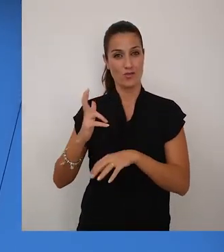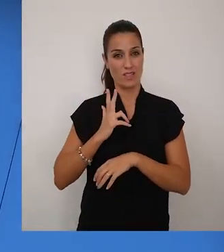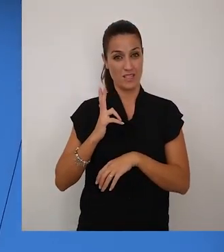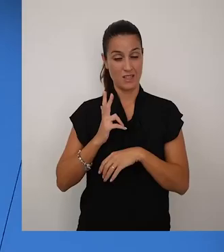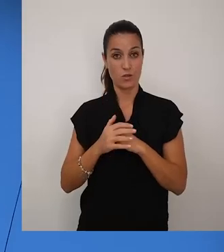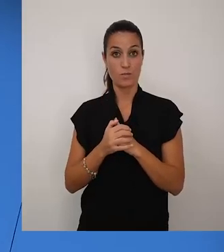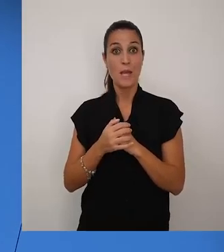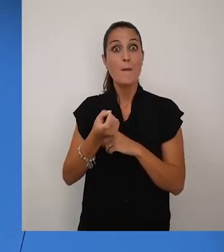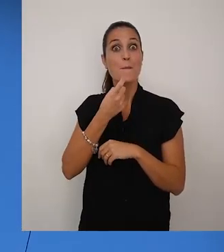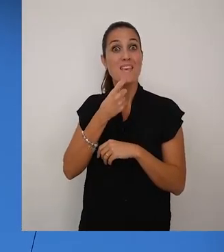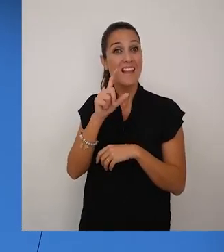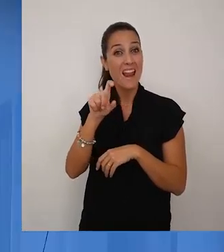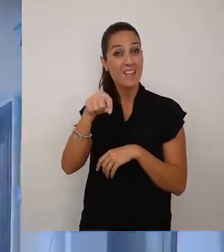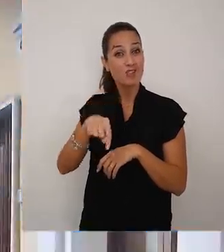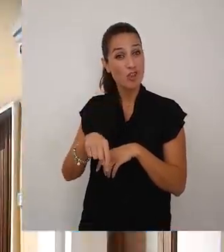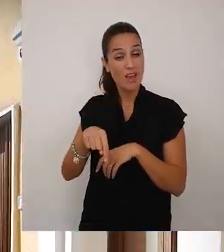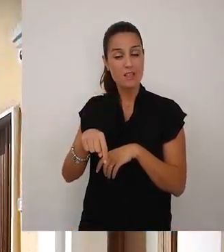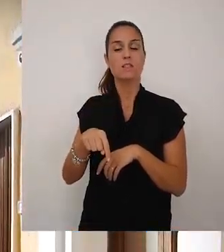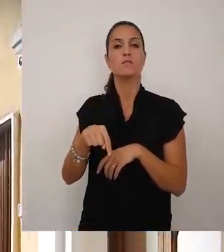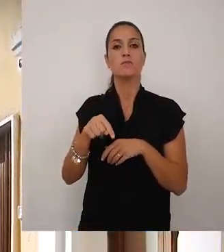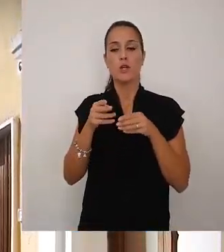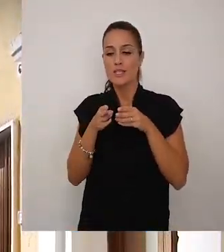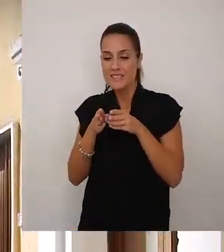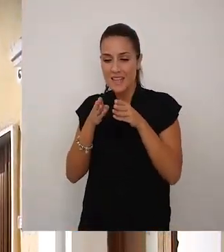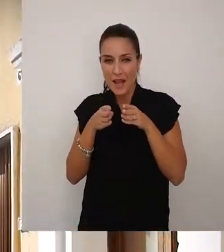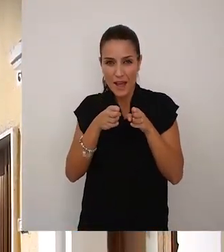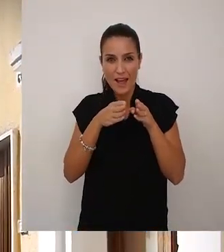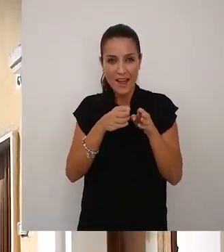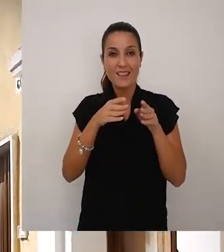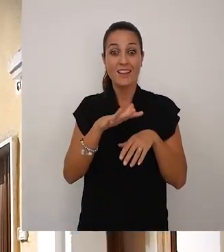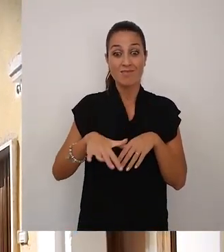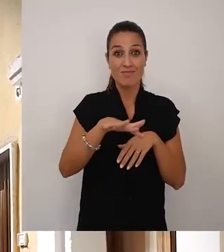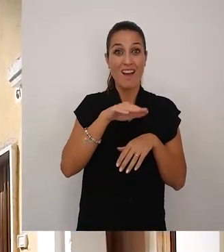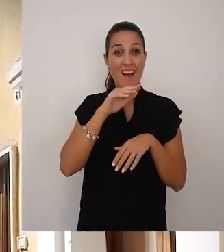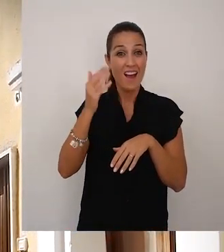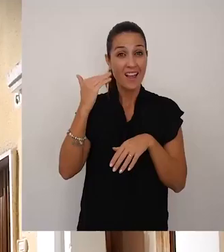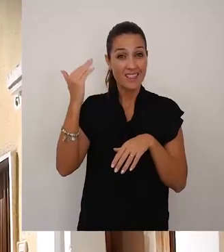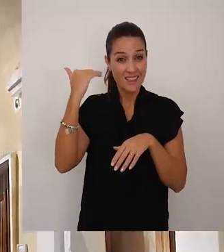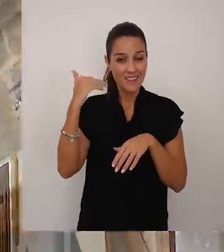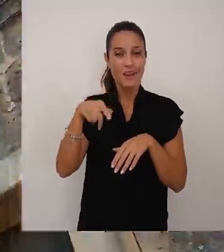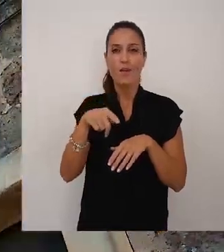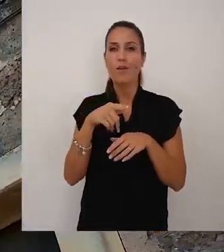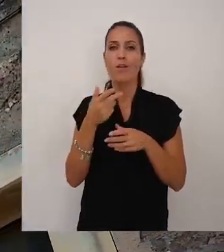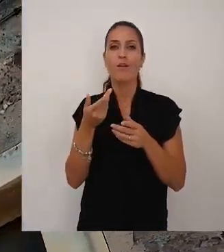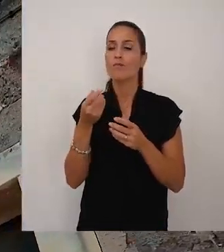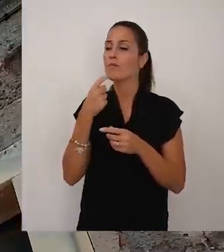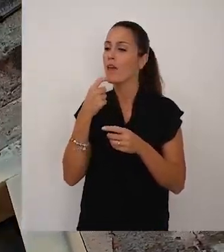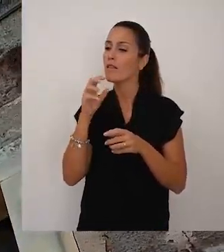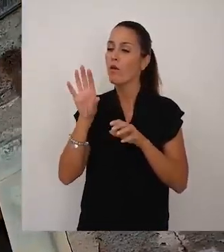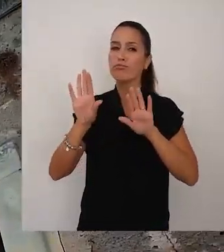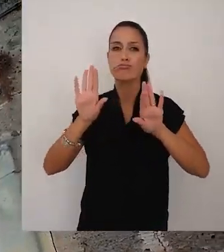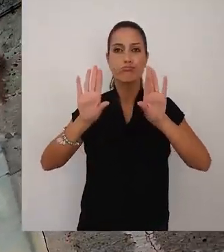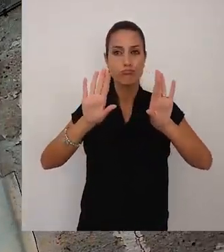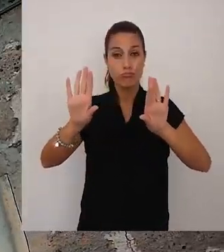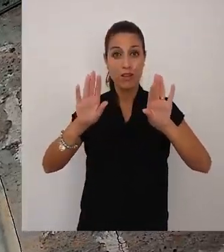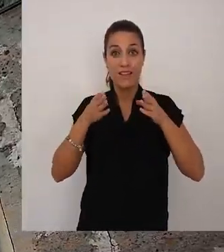La squisita pietra calcarea la ritroviamo trionfante per le strade del borgo antico, negli spazi armoniosi che dominano lo scenario urbano,